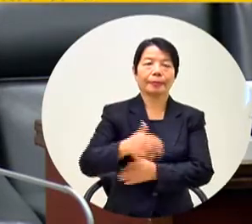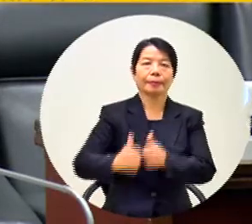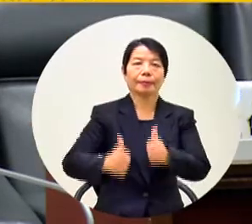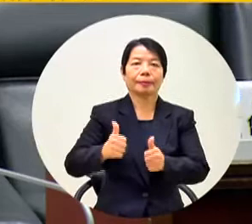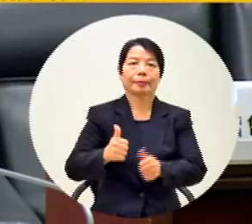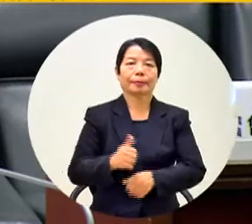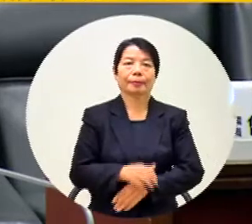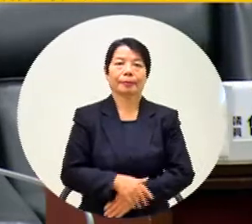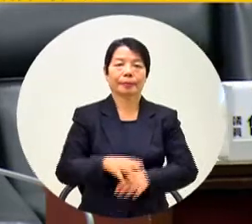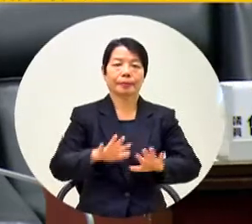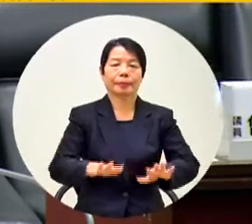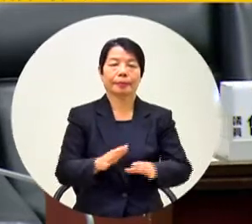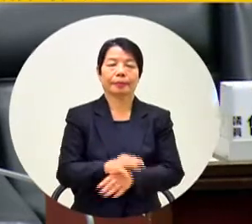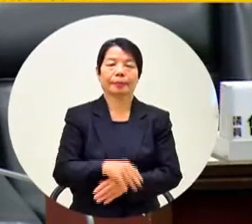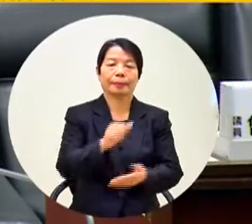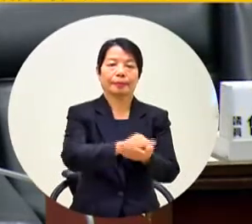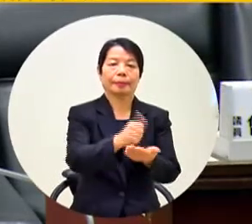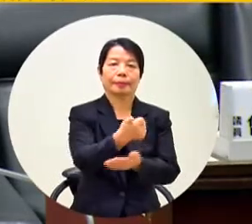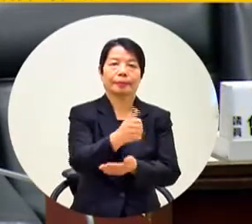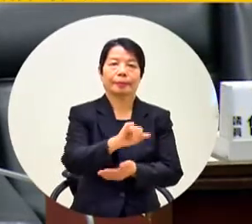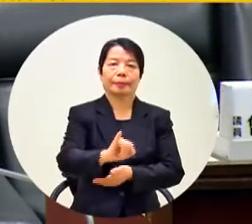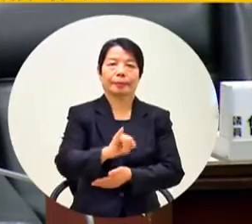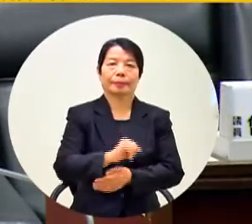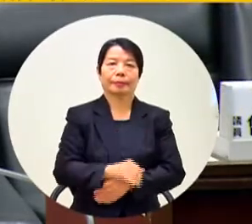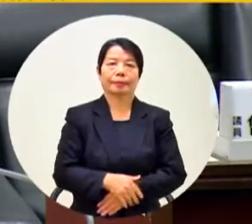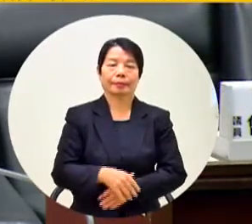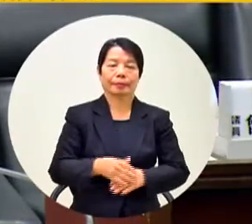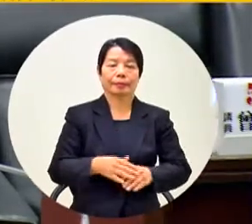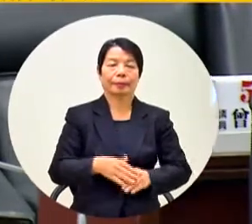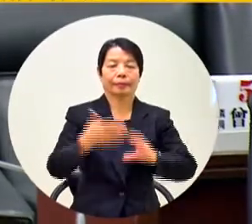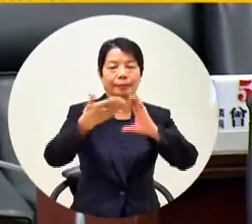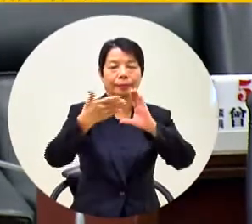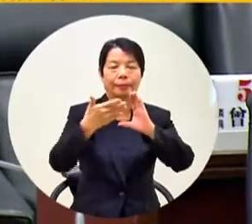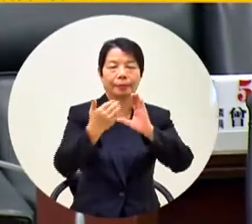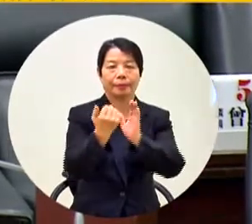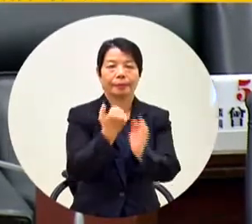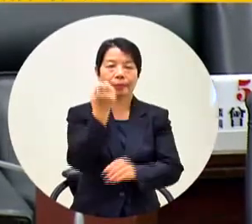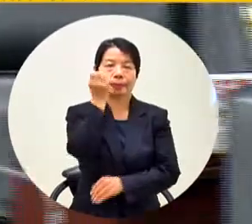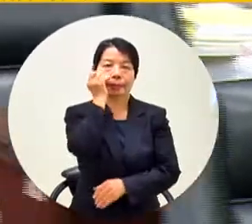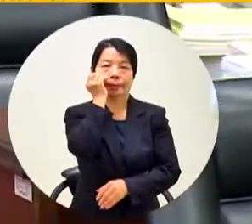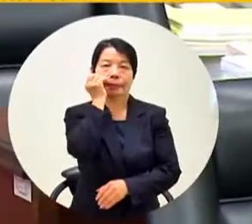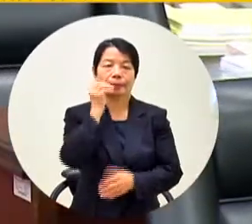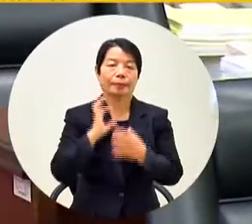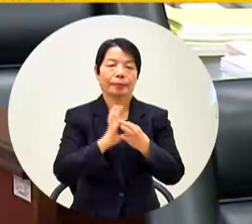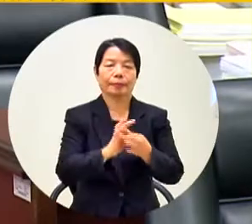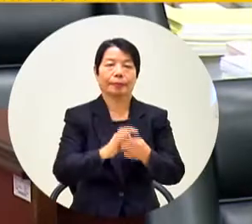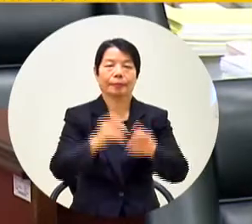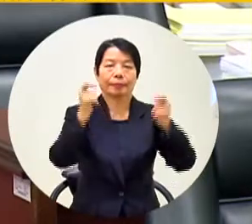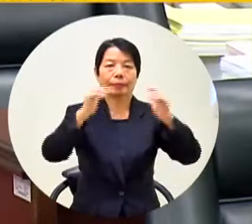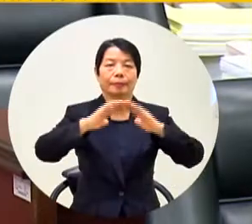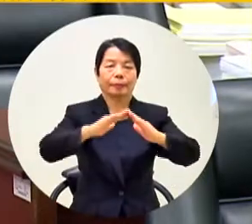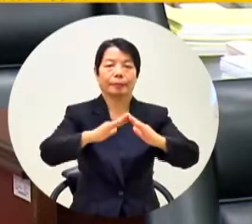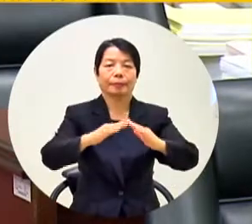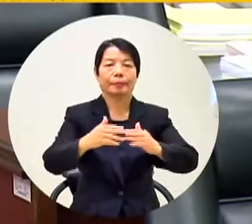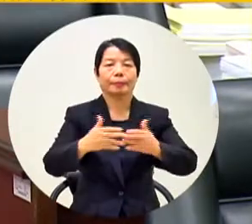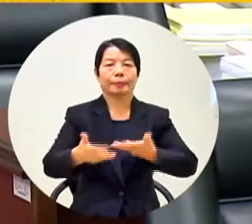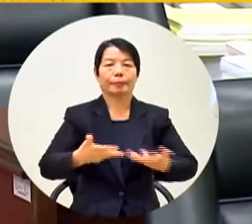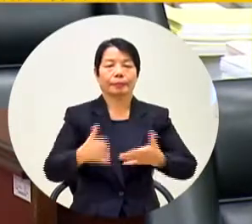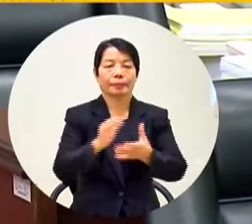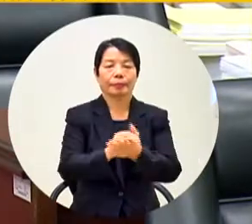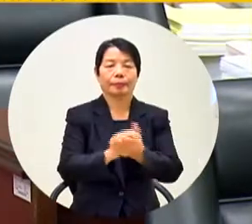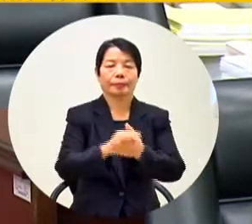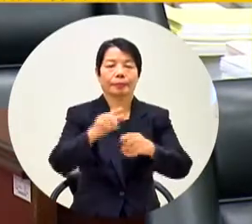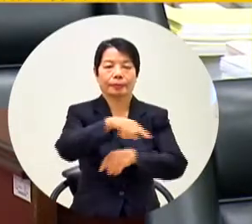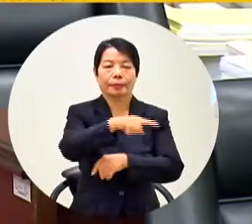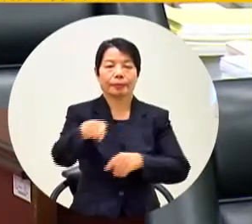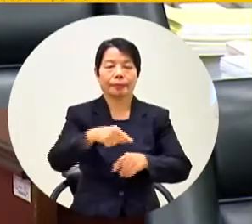们现场的媒体朋友，还有我们电视机前关心我们高雄市政的朋友，大家早安，